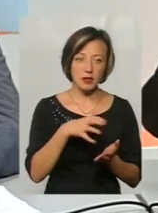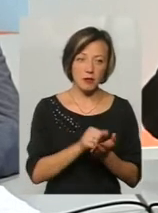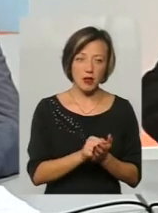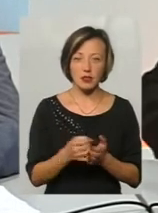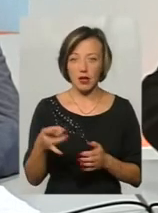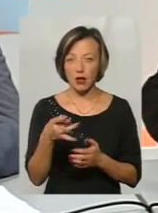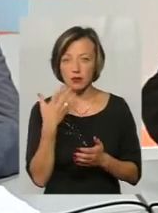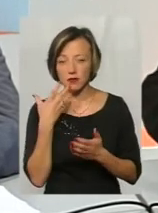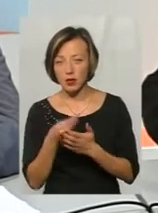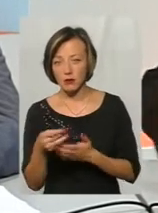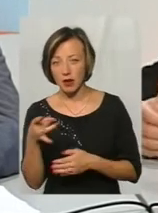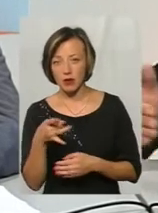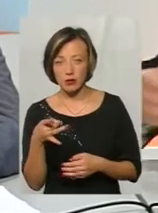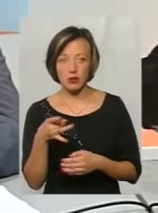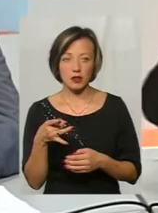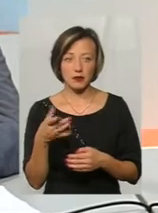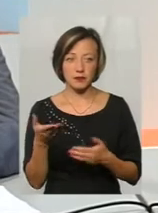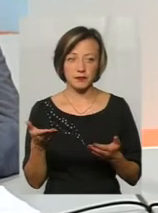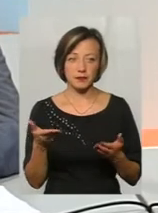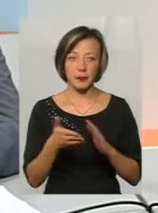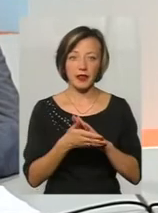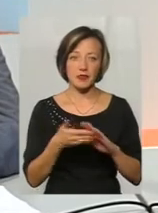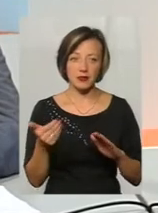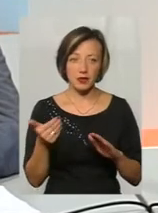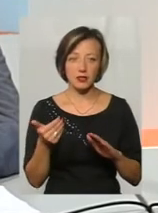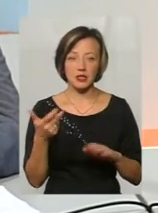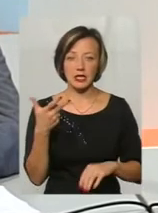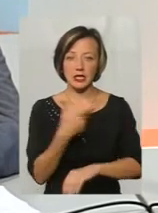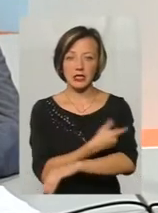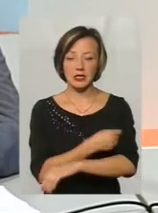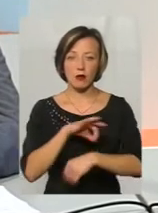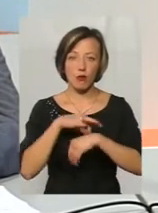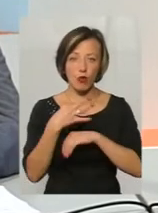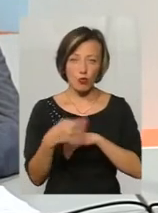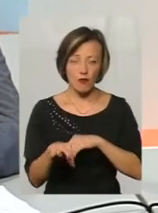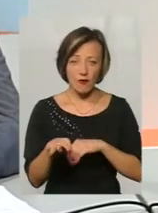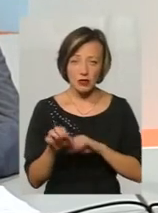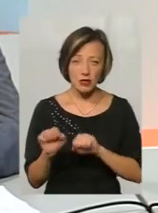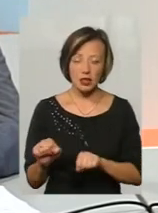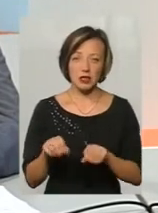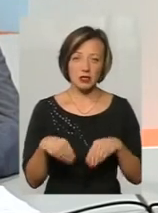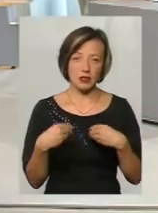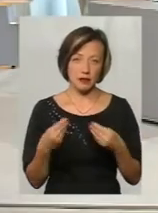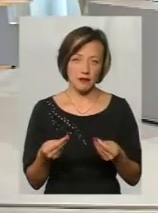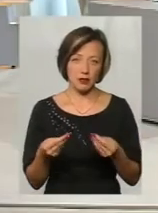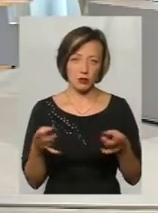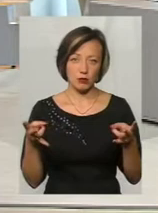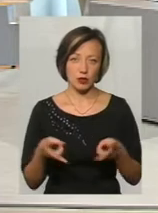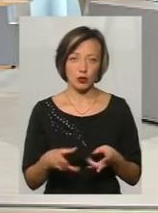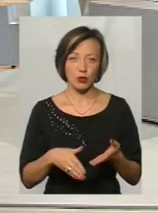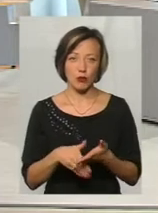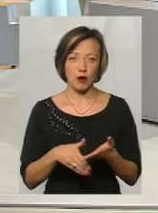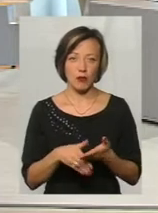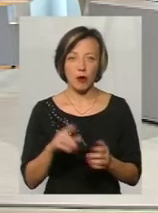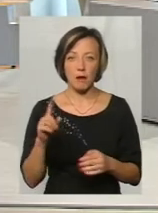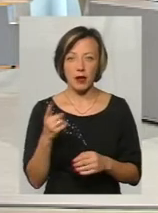містом, район займається районом, один там визивати, знеболювати і надавати необхідну допомогу